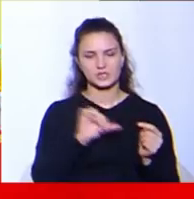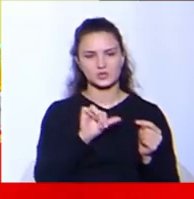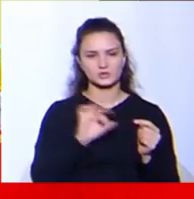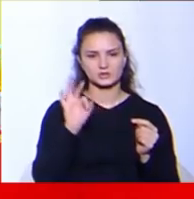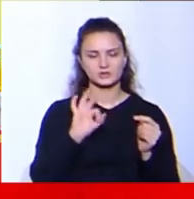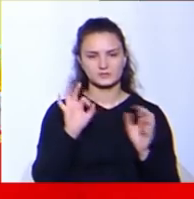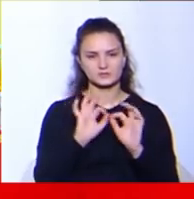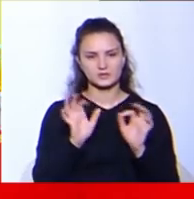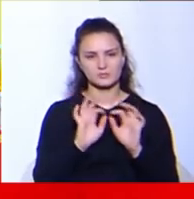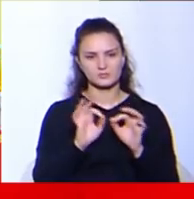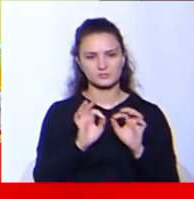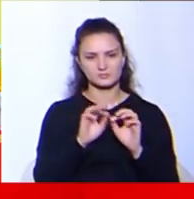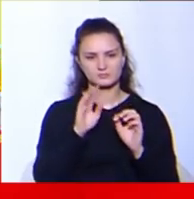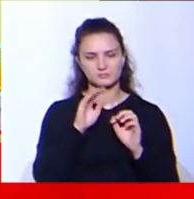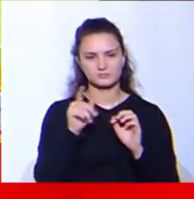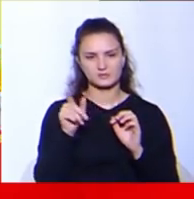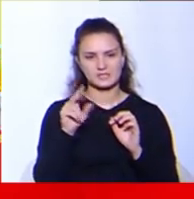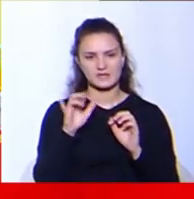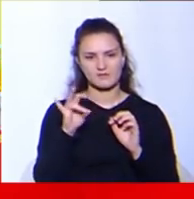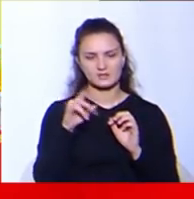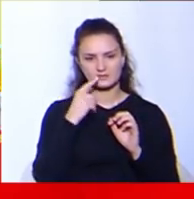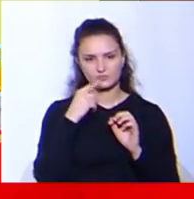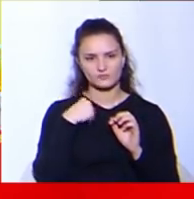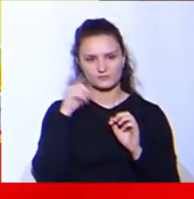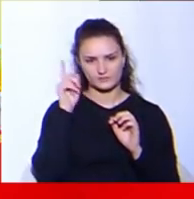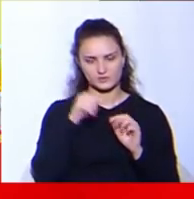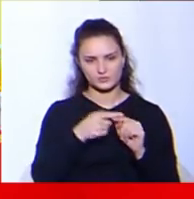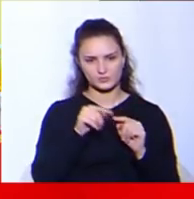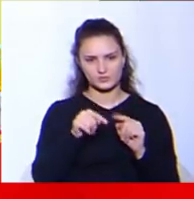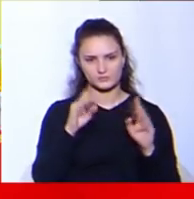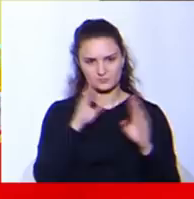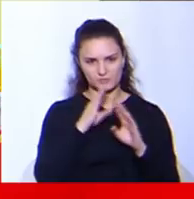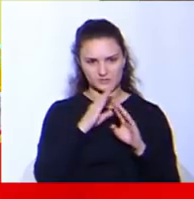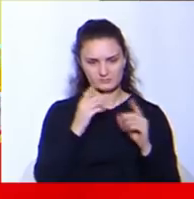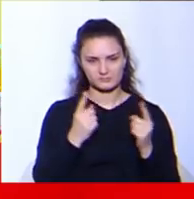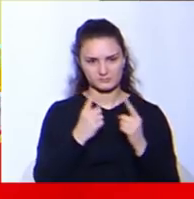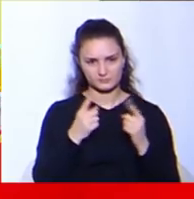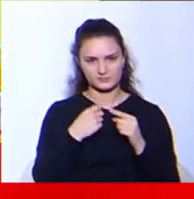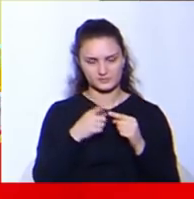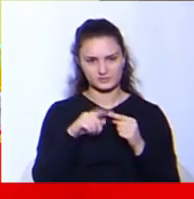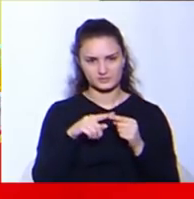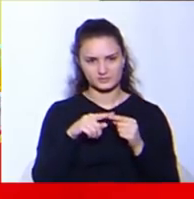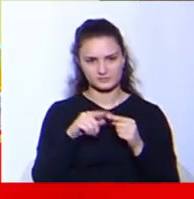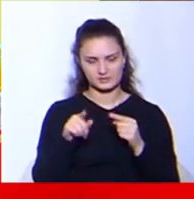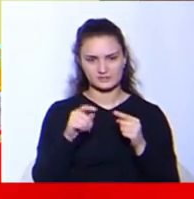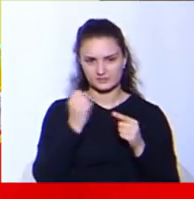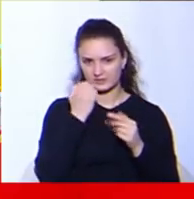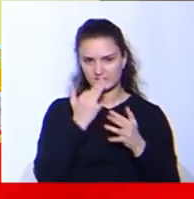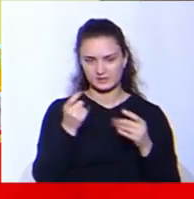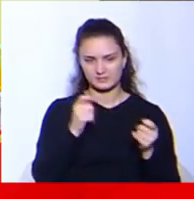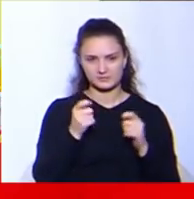ნარკოტიკებზე საუბრობთ ბატონმა ლევანმა ბრძანა რომ ჩვენ ვიცით თუ ეს არის ბუნებრივი გზით წარმოქმნილი ესა თუ ის ნივთიერება